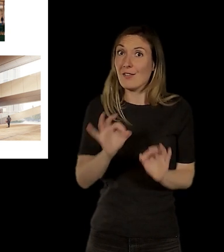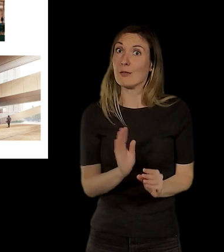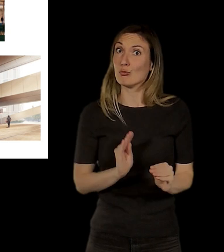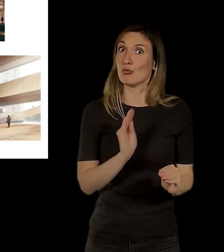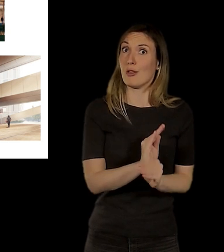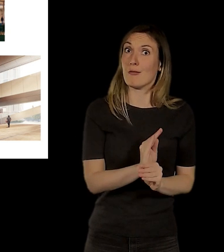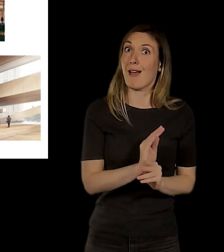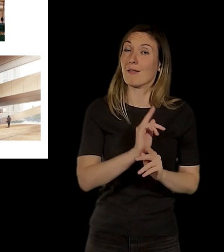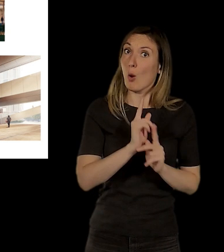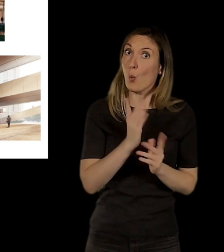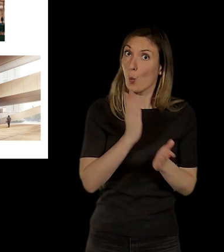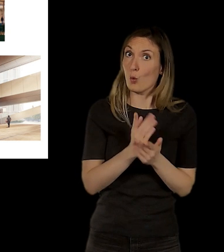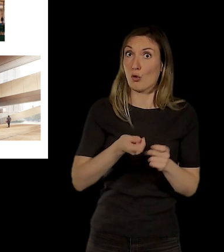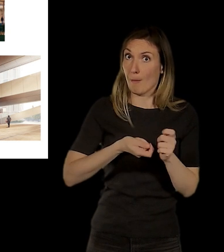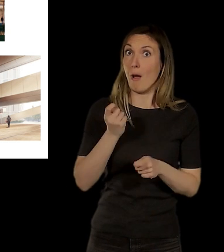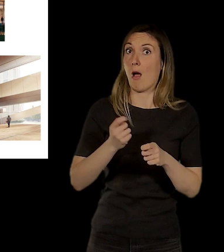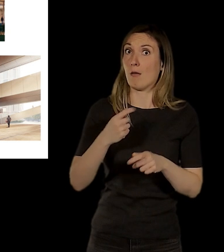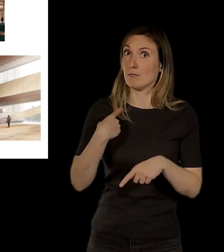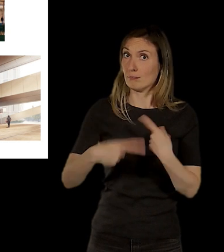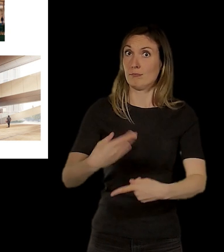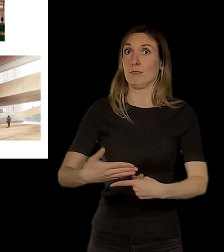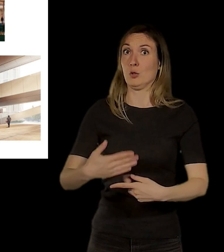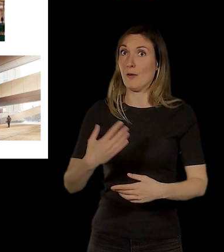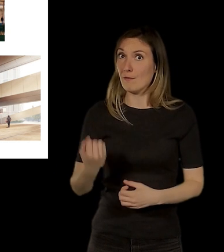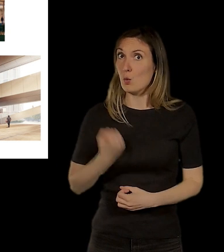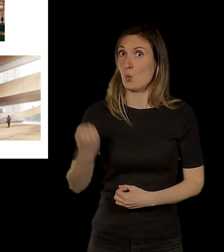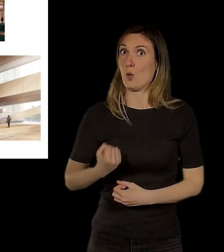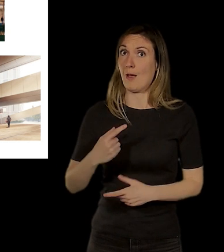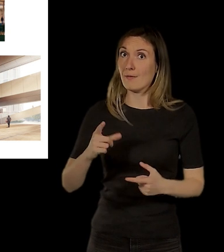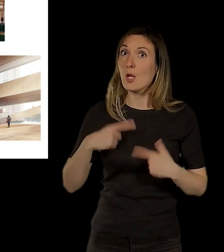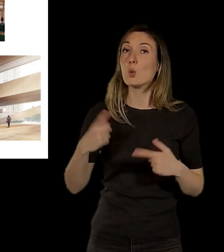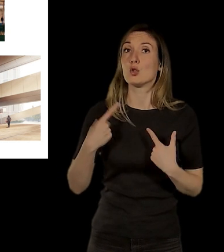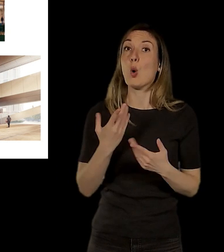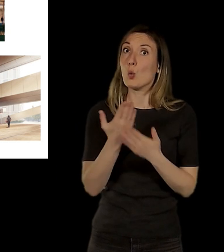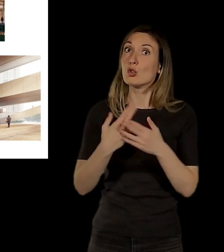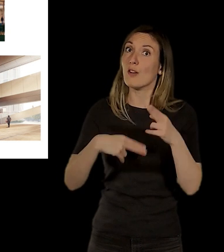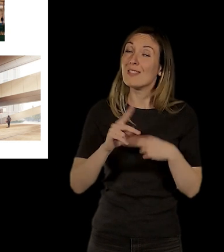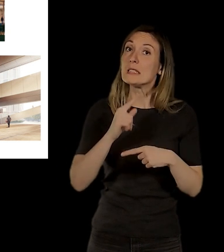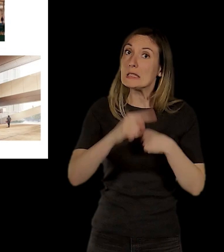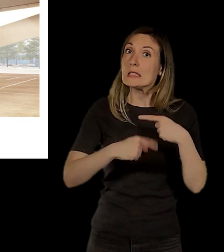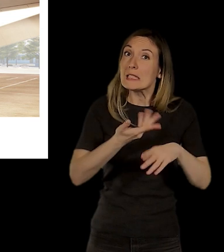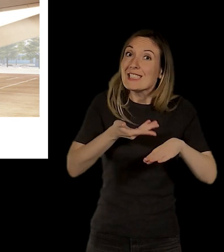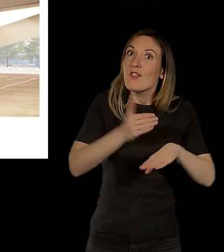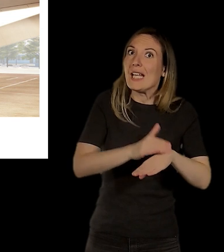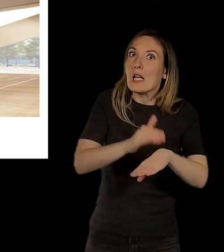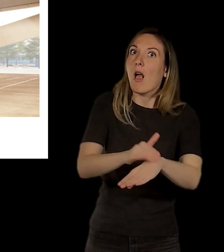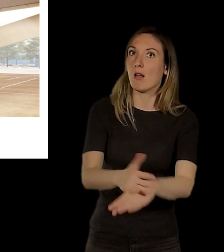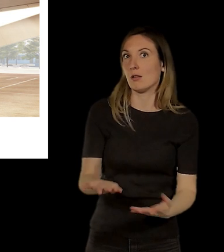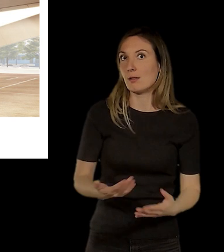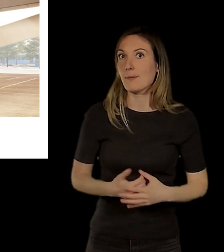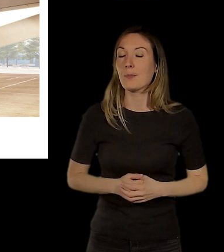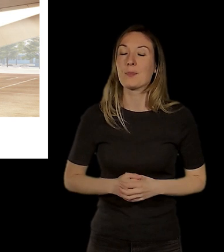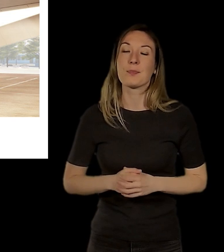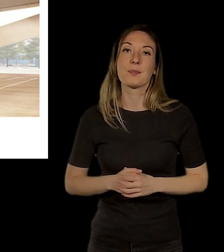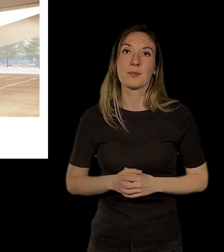potom postupem času více a více etablovat a formalizovat, pokud přáno. A